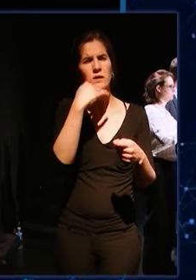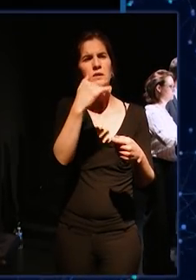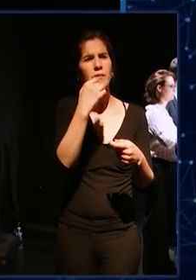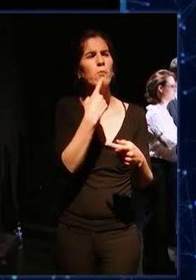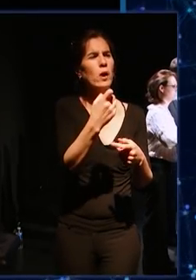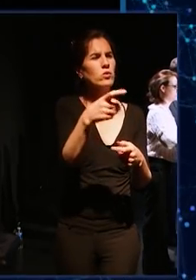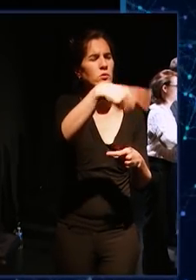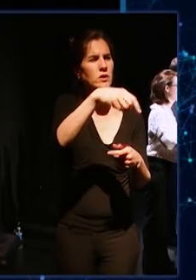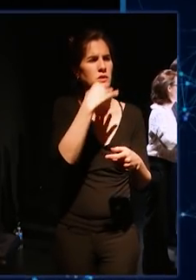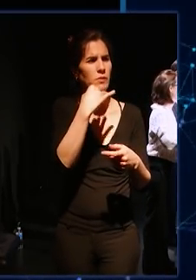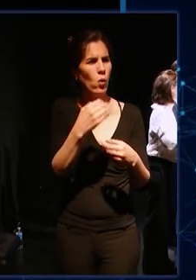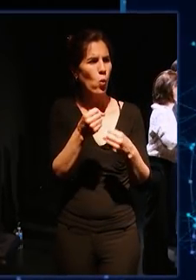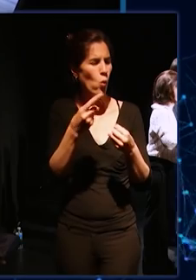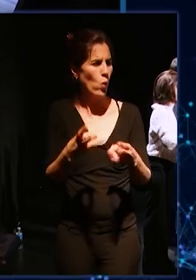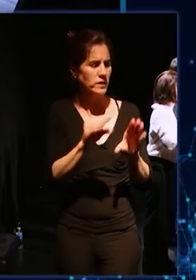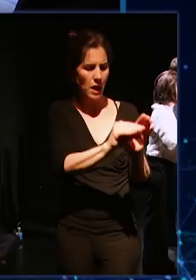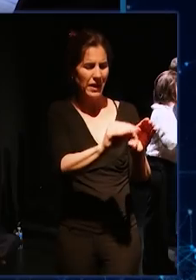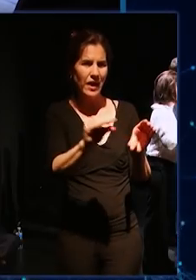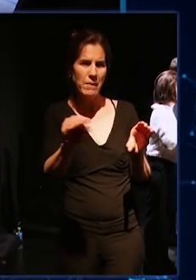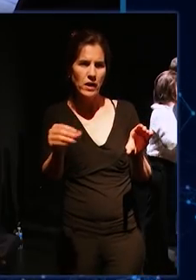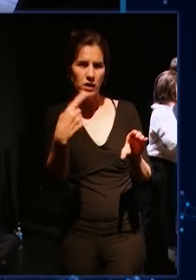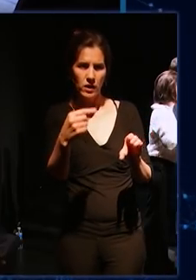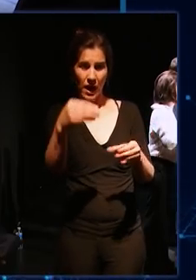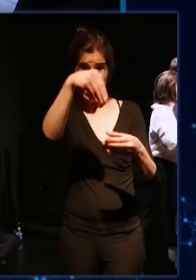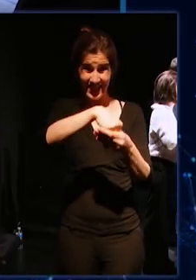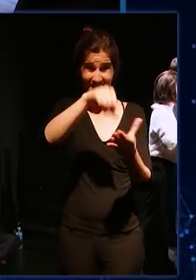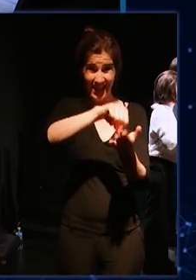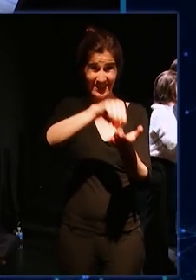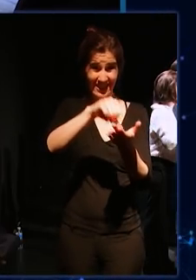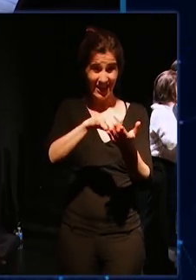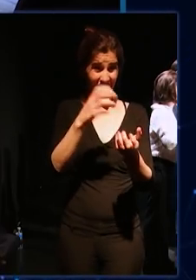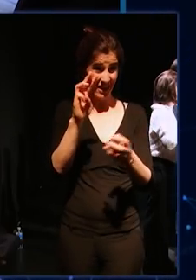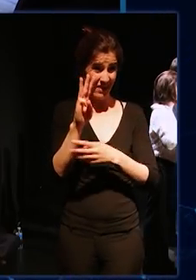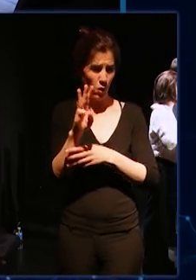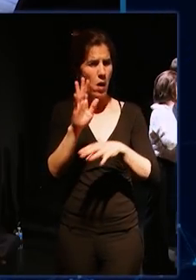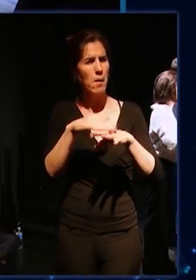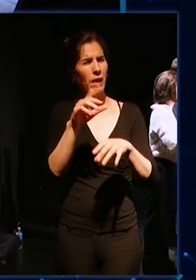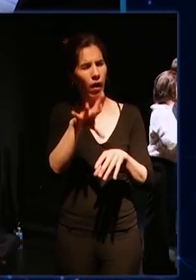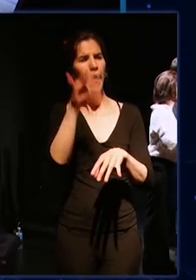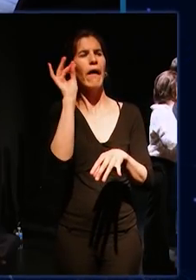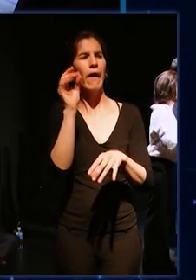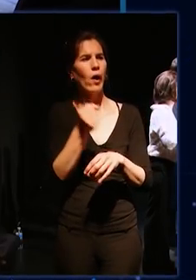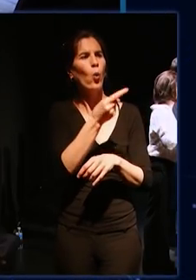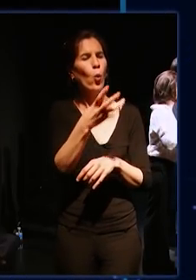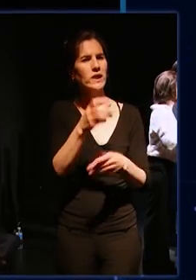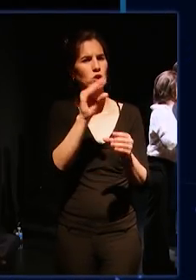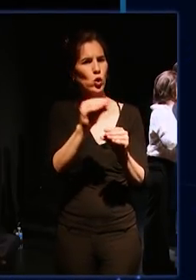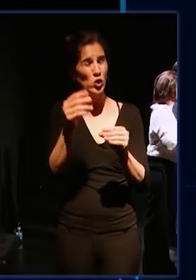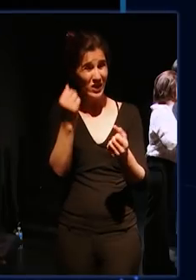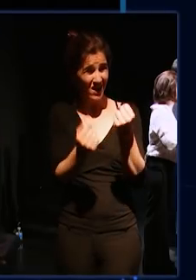m'agradarà veure fins on tenim l'exercici, fins on hem madurat la quantitat de cotxes que cada